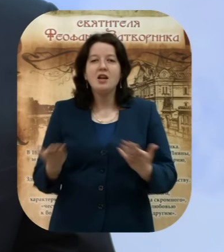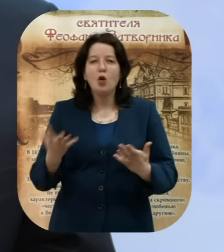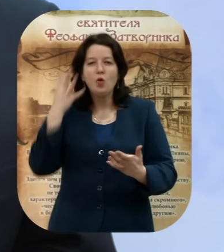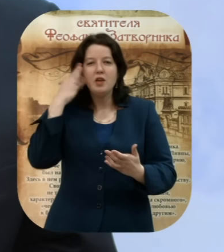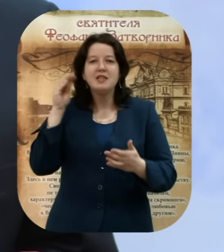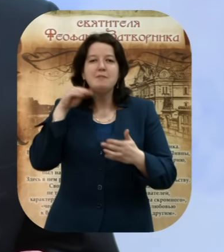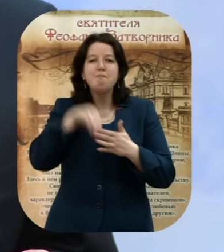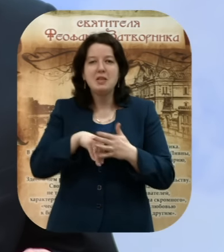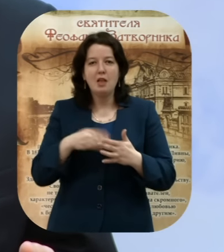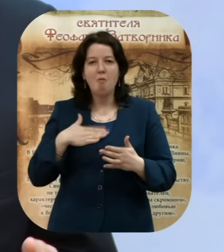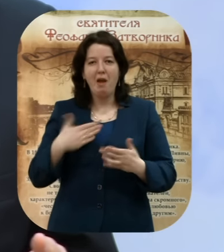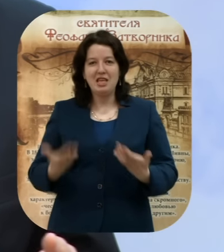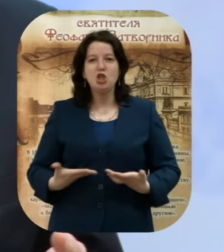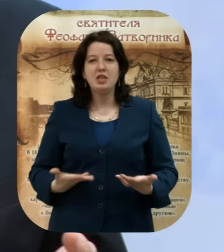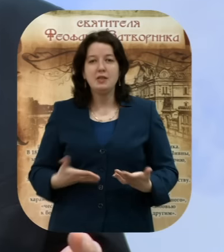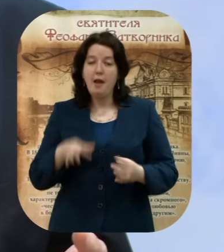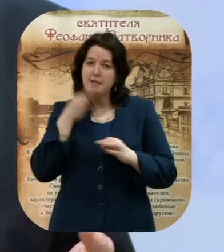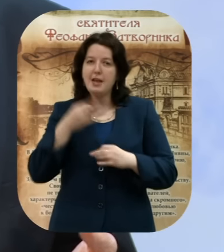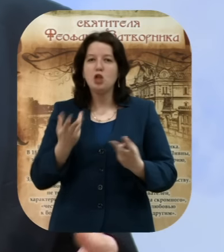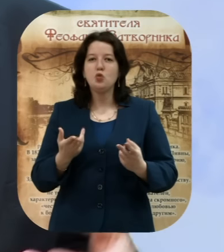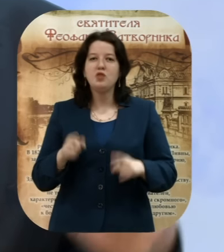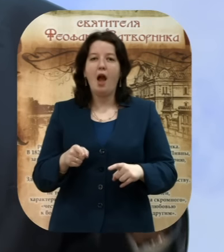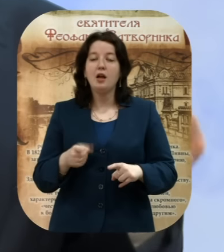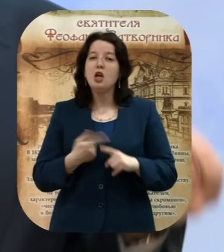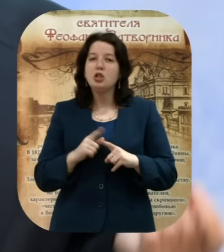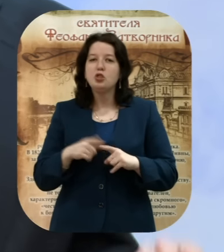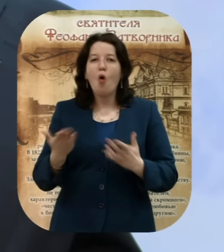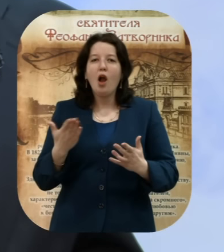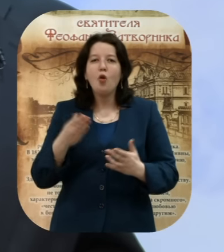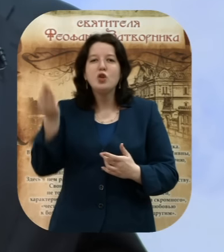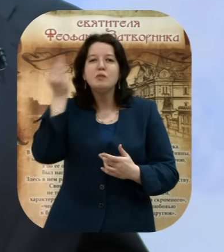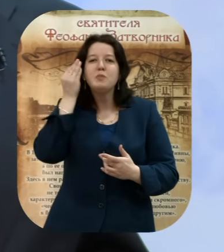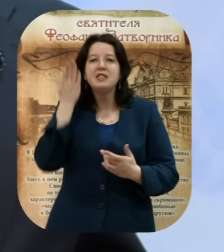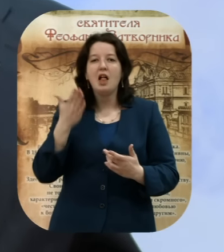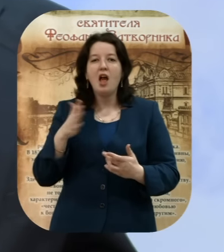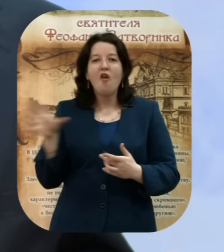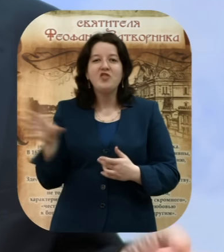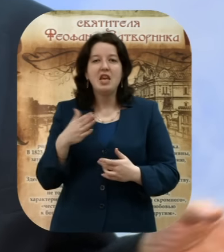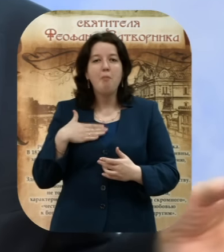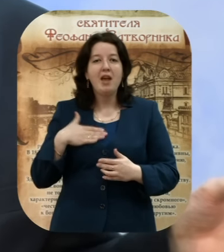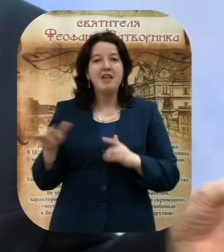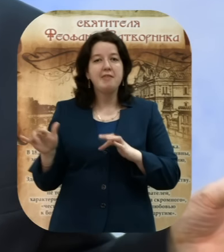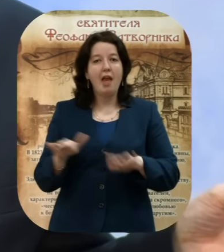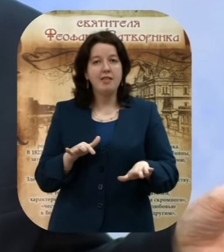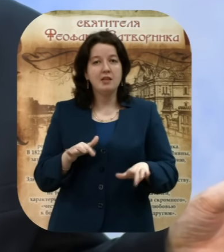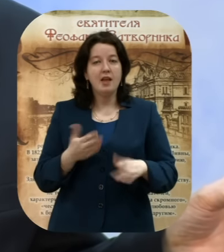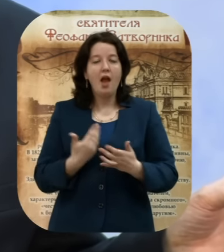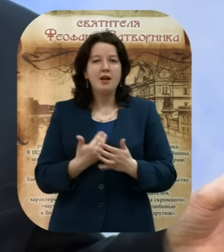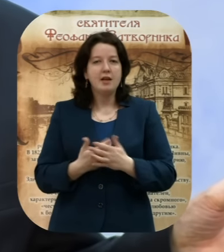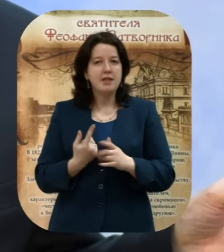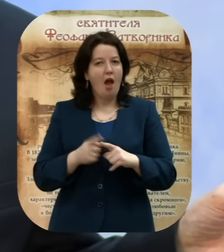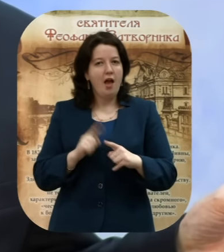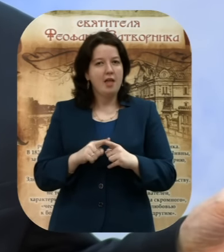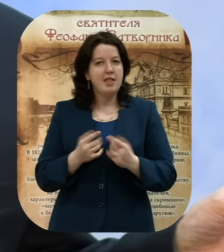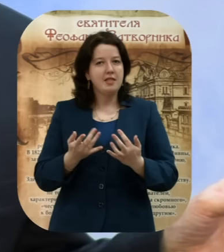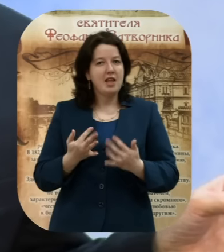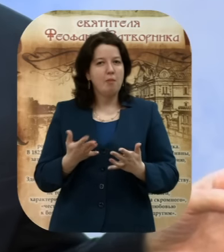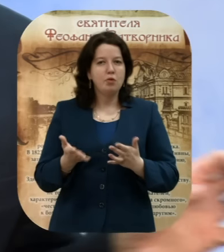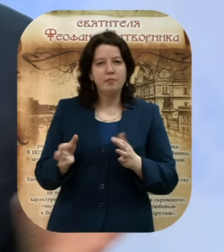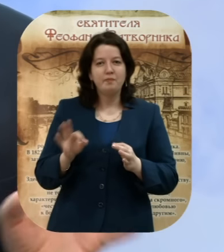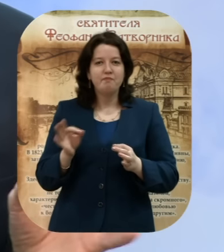жизни? Скажу даже так, какой смысл моей деятельности? Хотя это требует небольшой